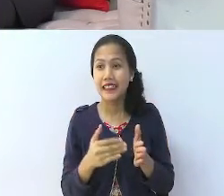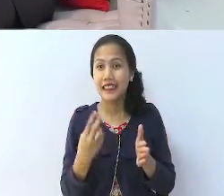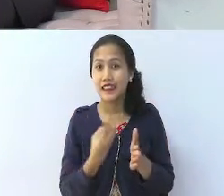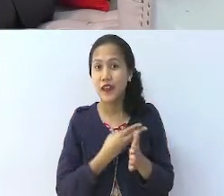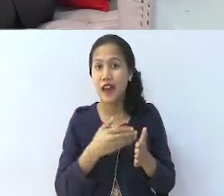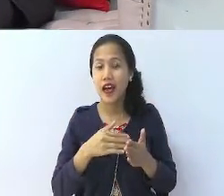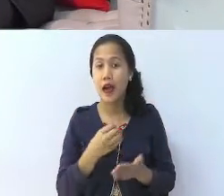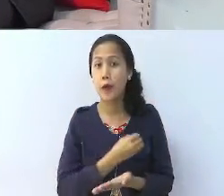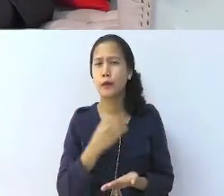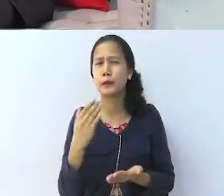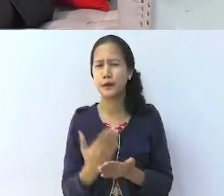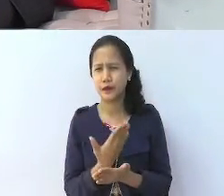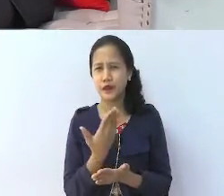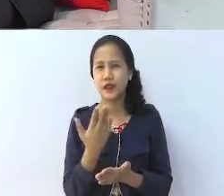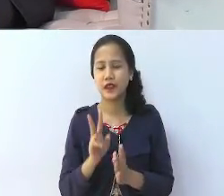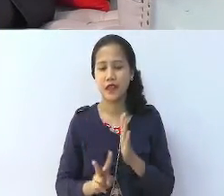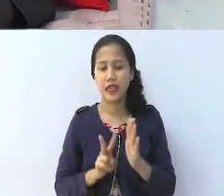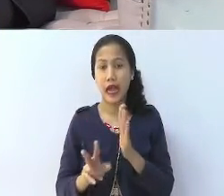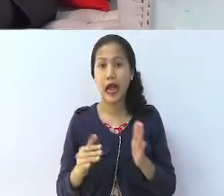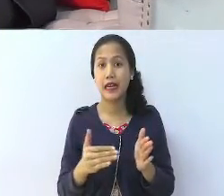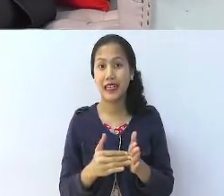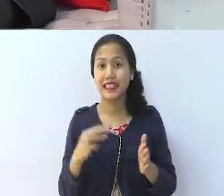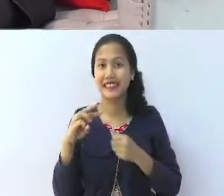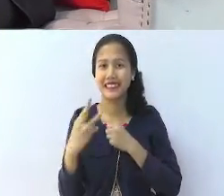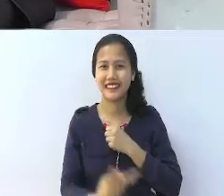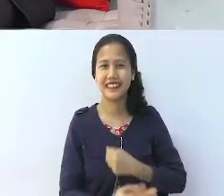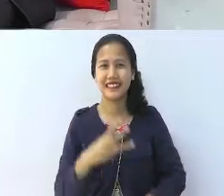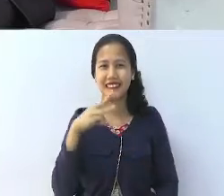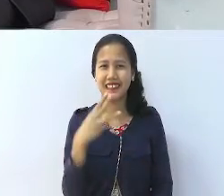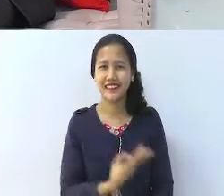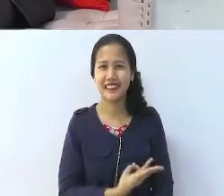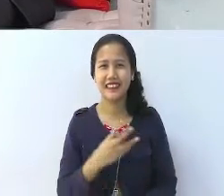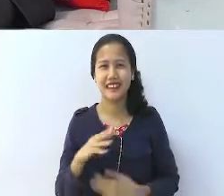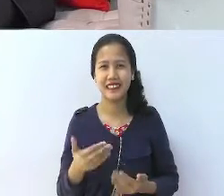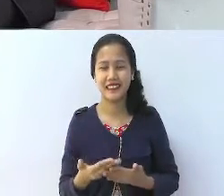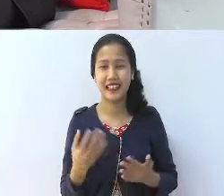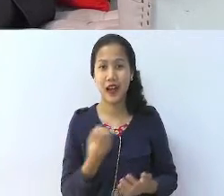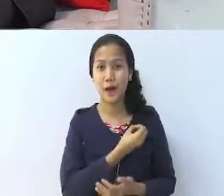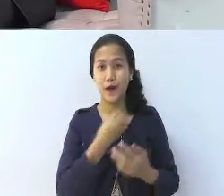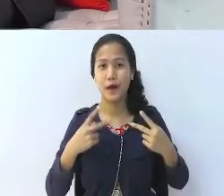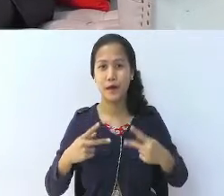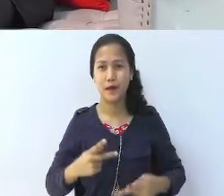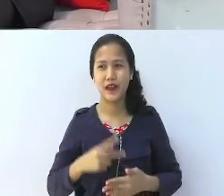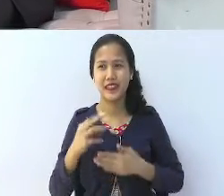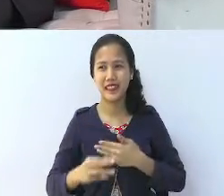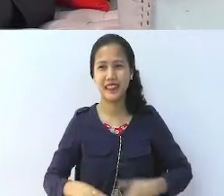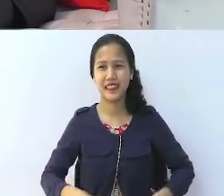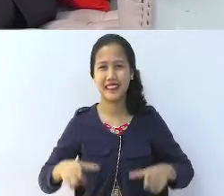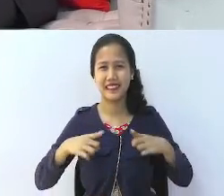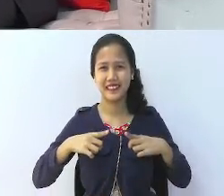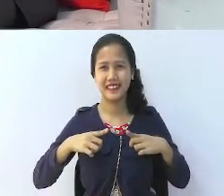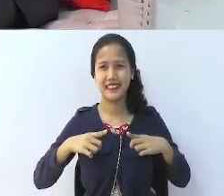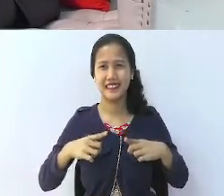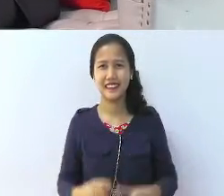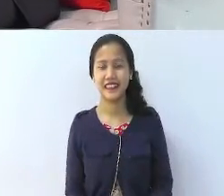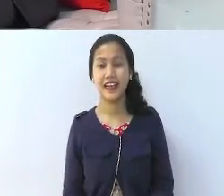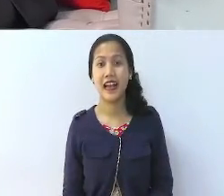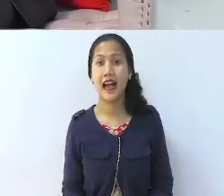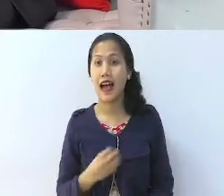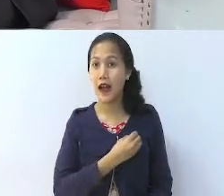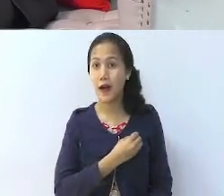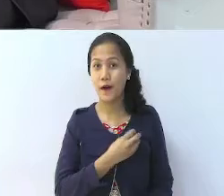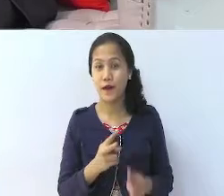Magandang umaga po muli sa inyo pong lahat. At ang impormasyong pangkalusugan ay patuloy na umeere po para